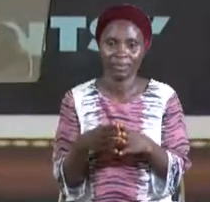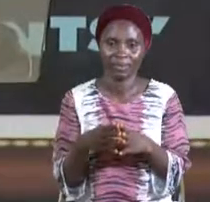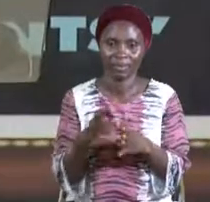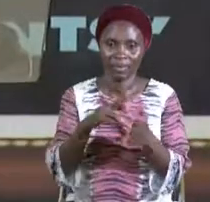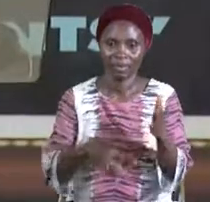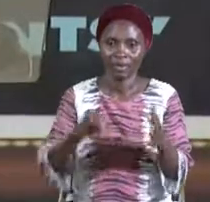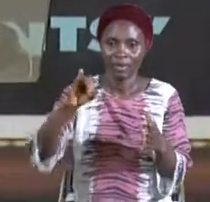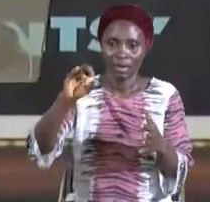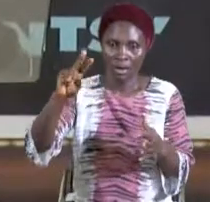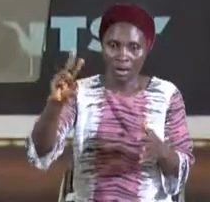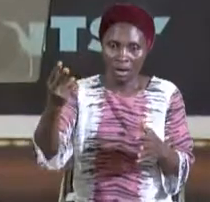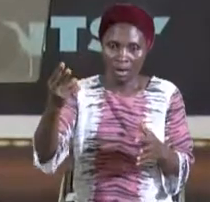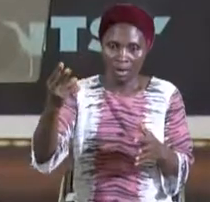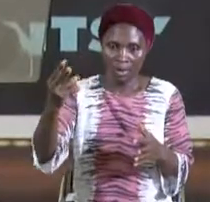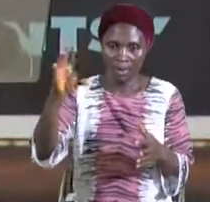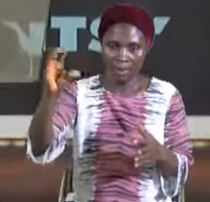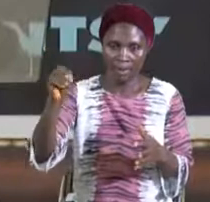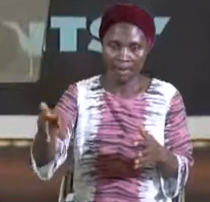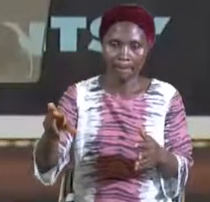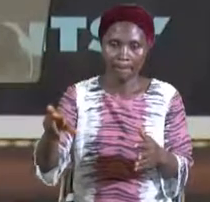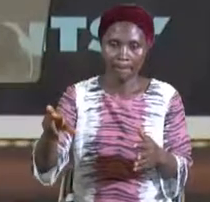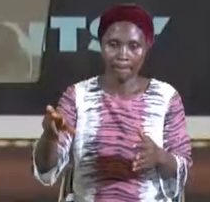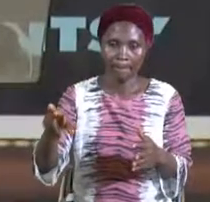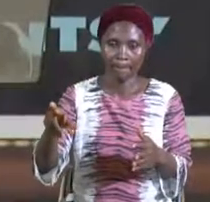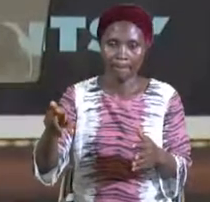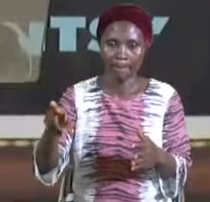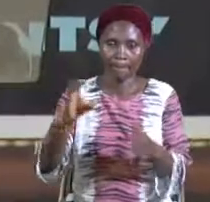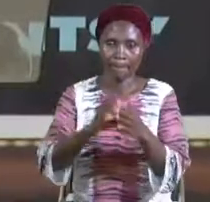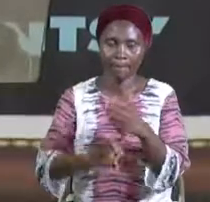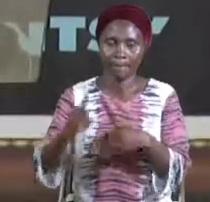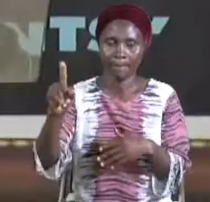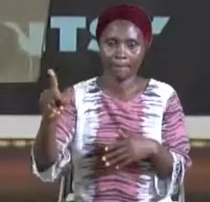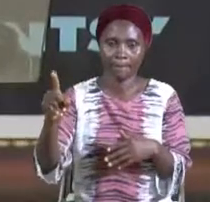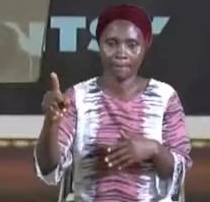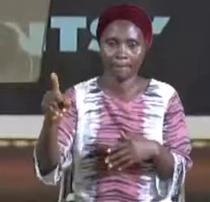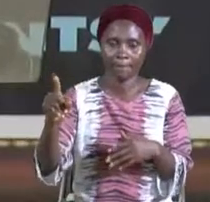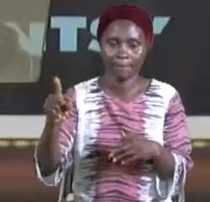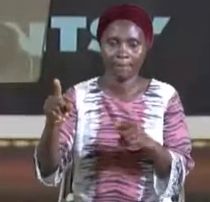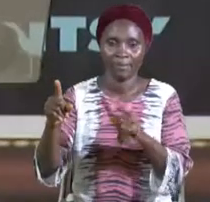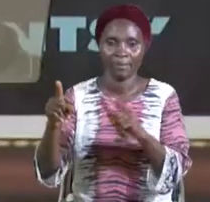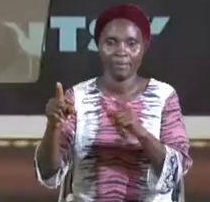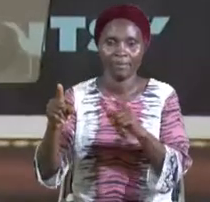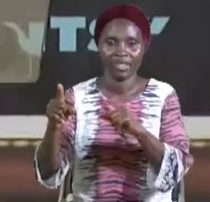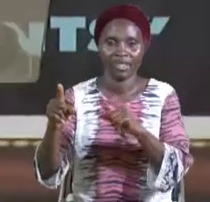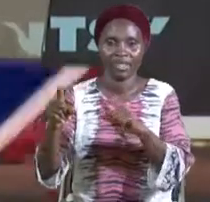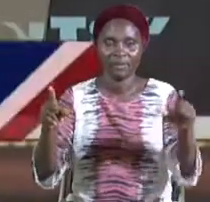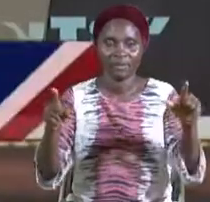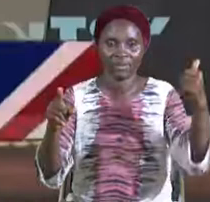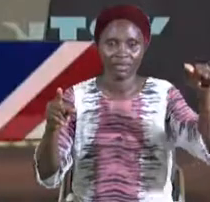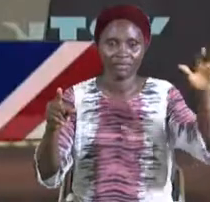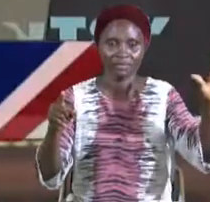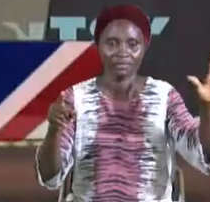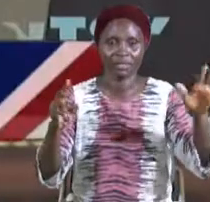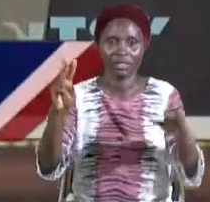Deuxième Corinthiens maintenant. 2 Corinthiens, chapitre 1. Chapitre 1, verset 15. 2